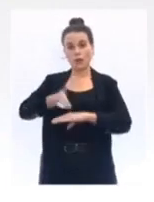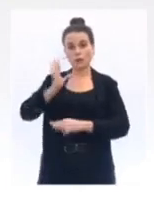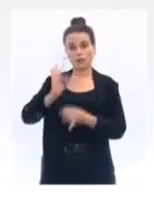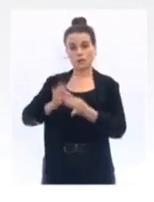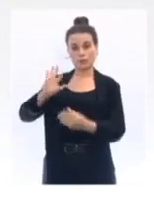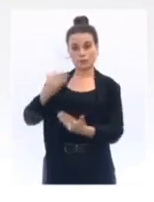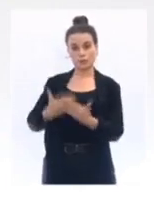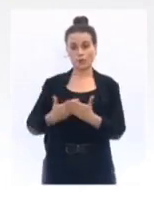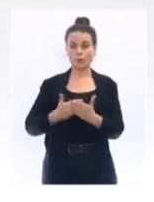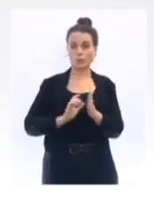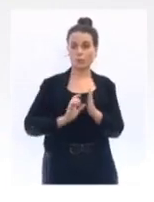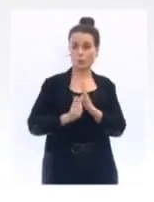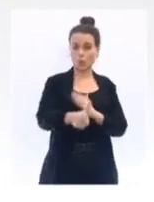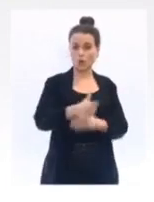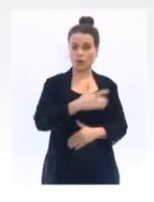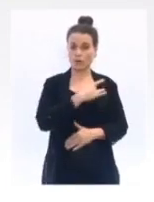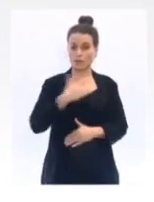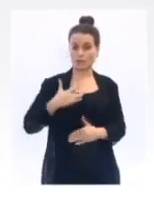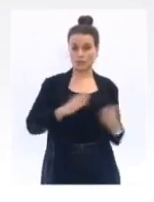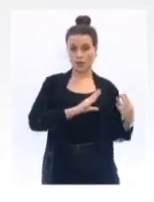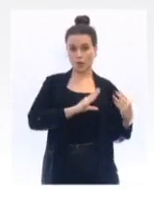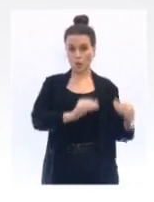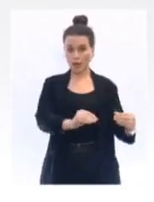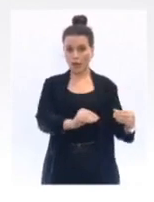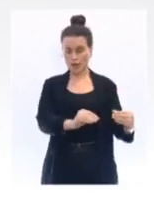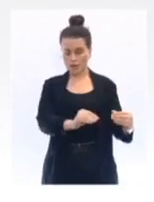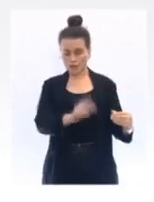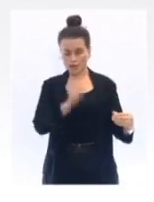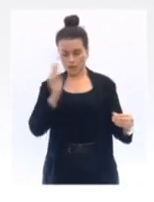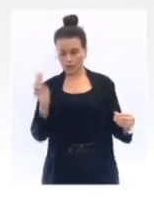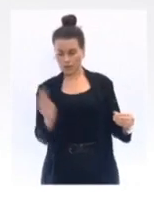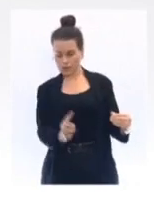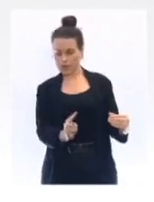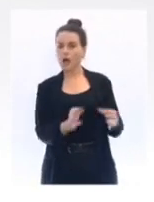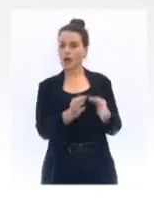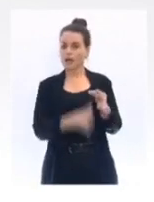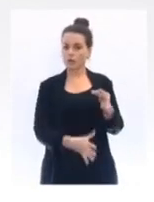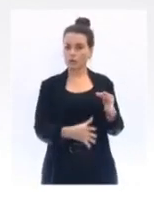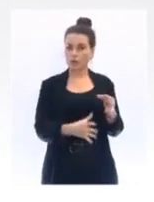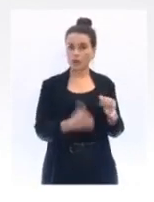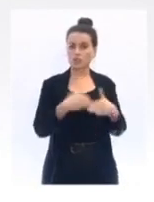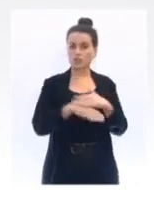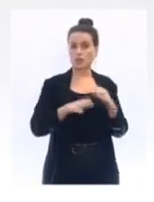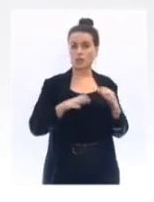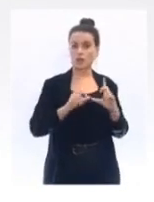c'est-à-dire au moment où les vacances ont commencé, il y avait 27 structures scolaires fermées sur les